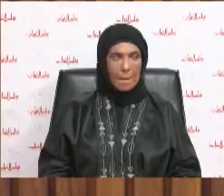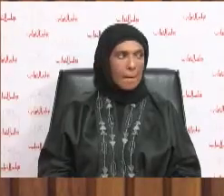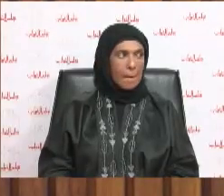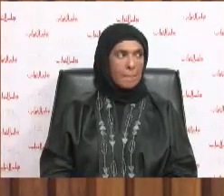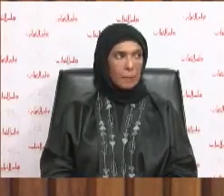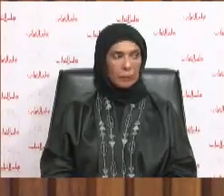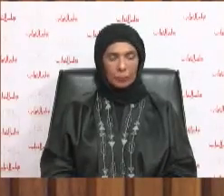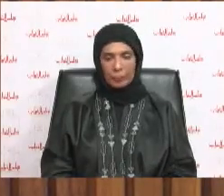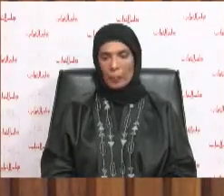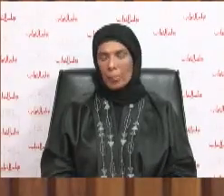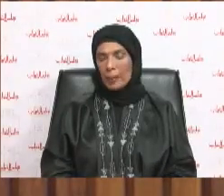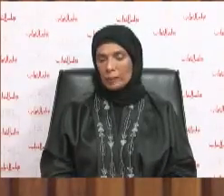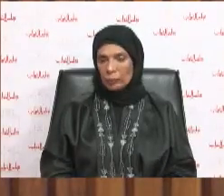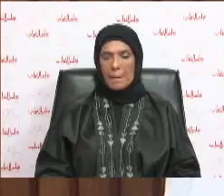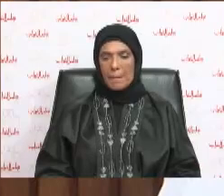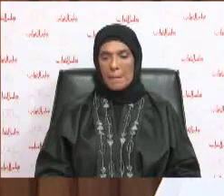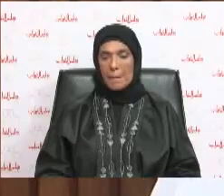سعادة النائب جميل ملا حسن، تفضل.